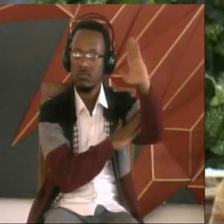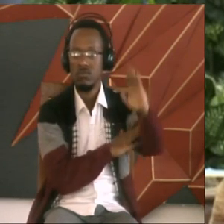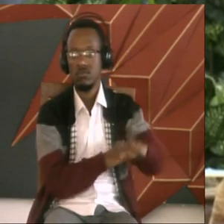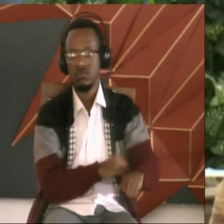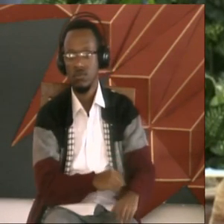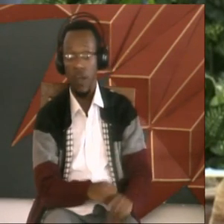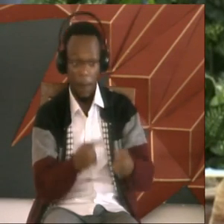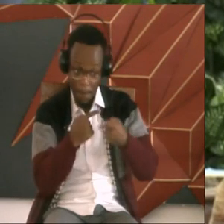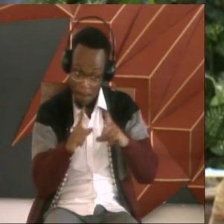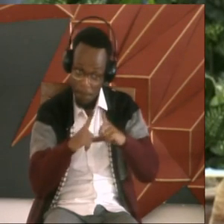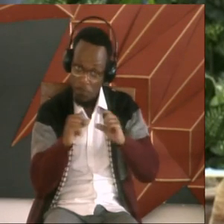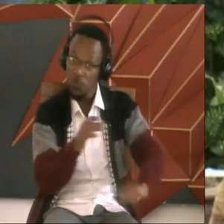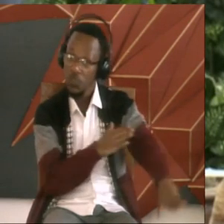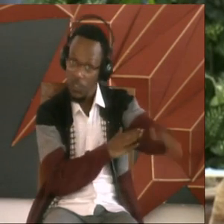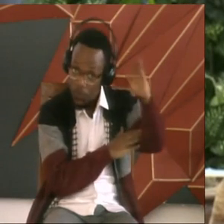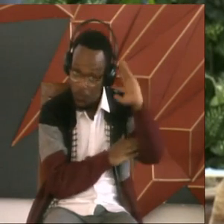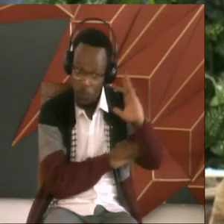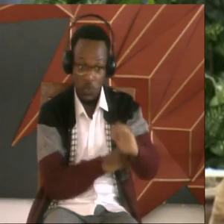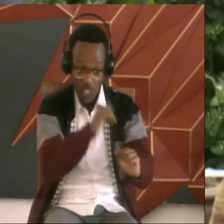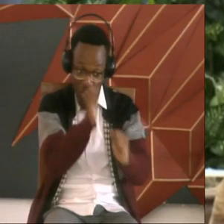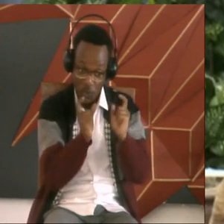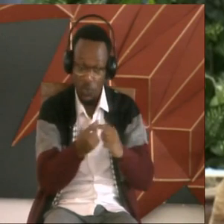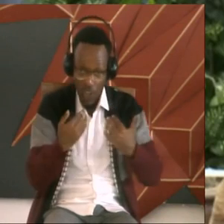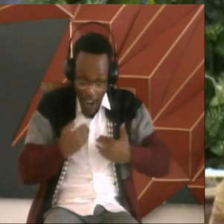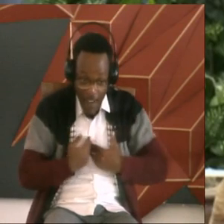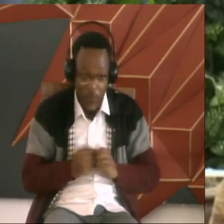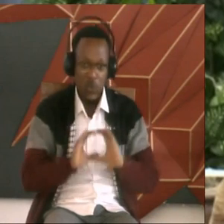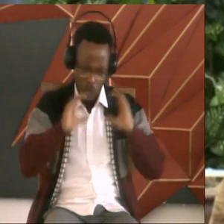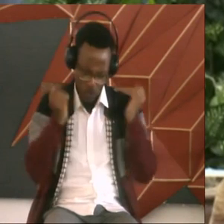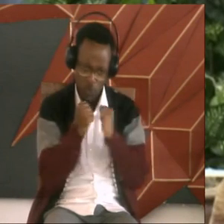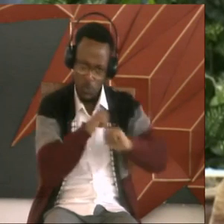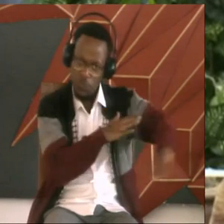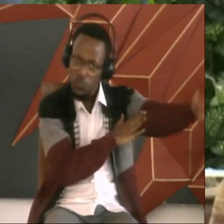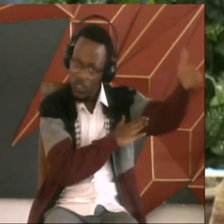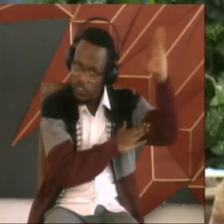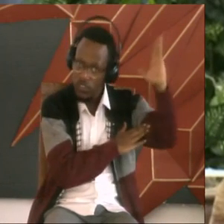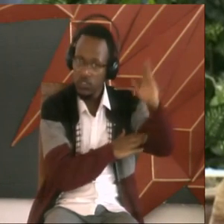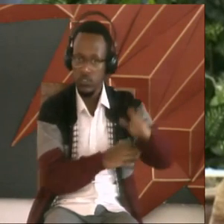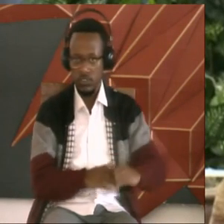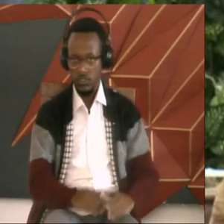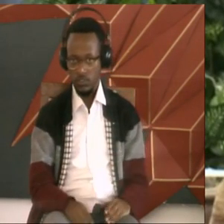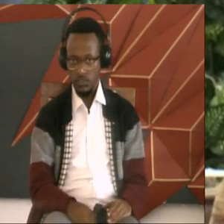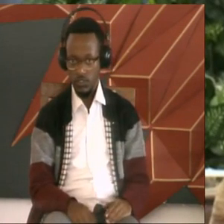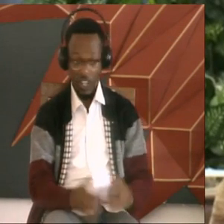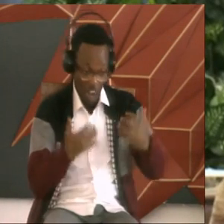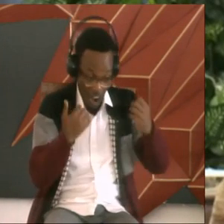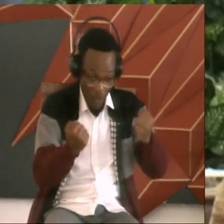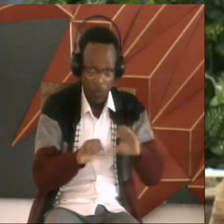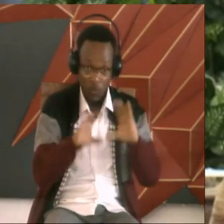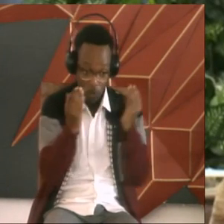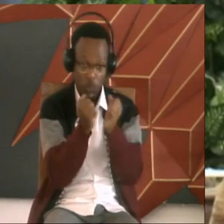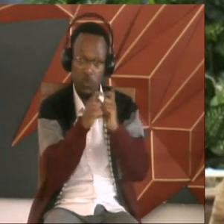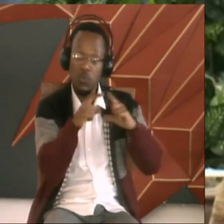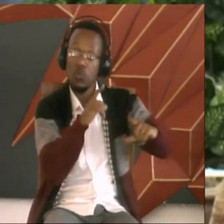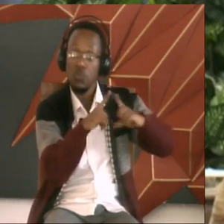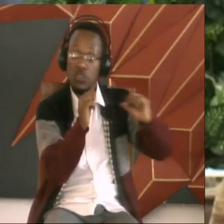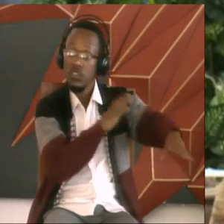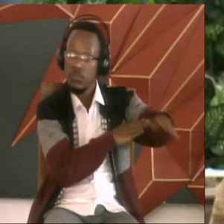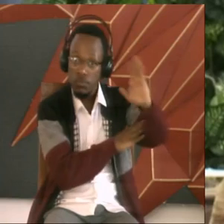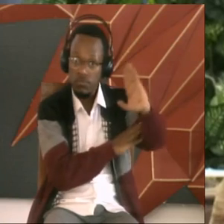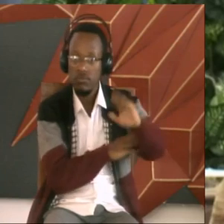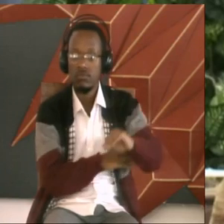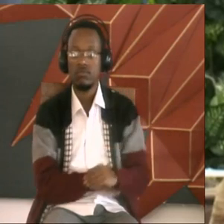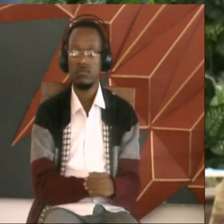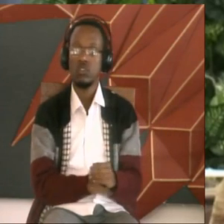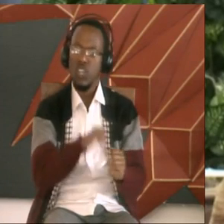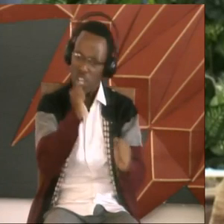ijambo ry'Imana, umuntu ufitanye ubumwe n'Imana wese akaba ufitanye n'ijambo ry'Imana,